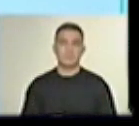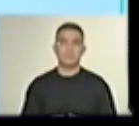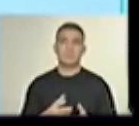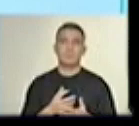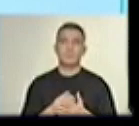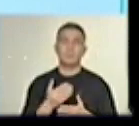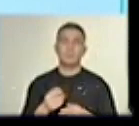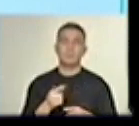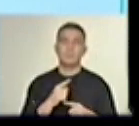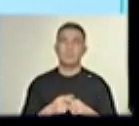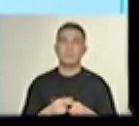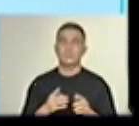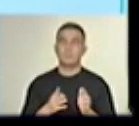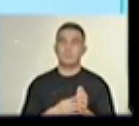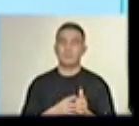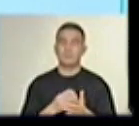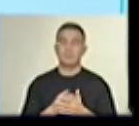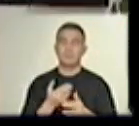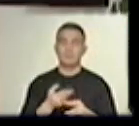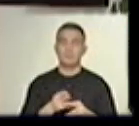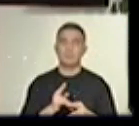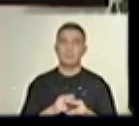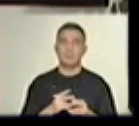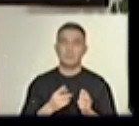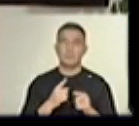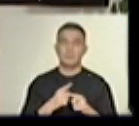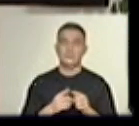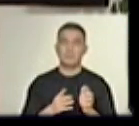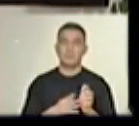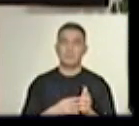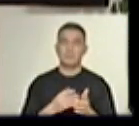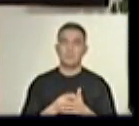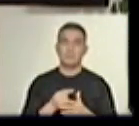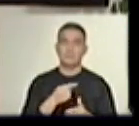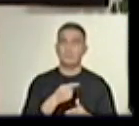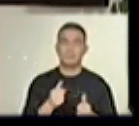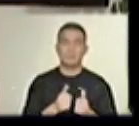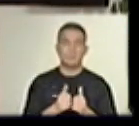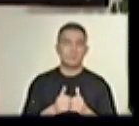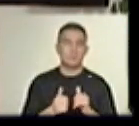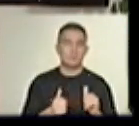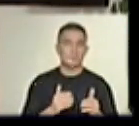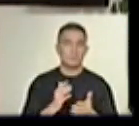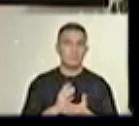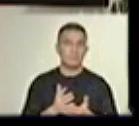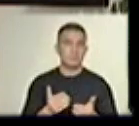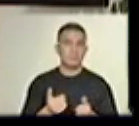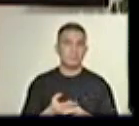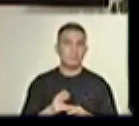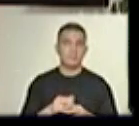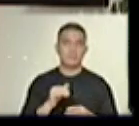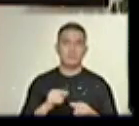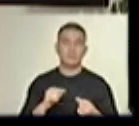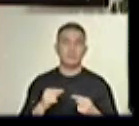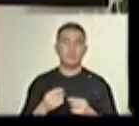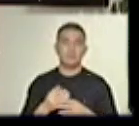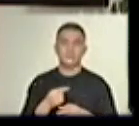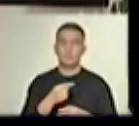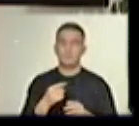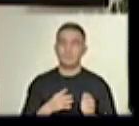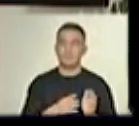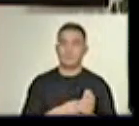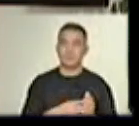plus 9 ga qarama-qarshi son. Chunki plus 9 ni oldiga minus qo'yilgan. Plus 9 ga qarama-qarshi son minus